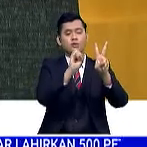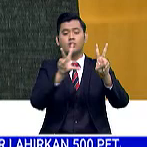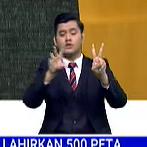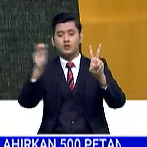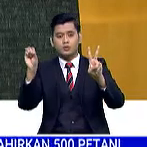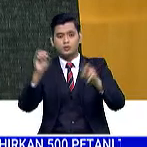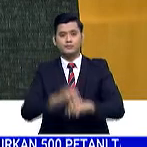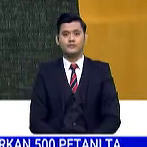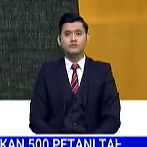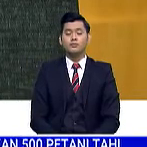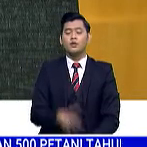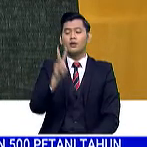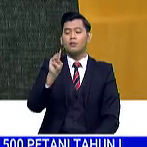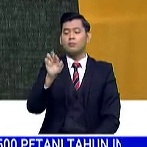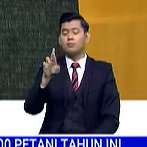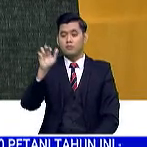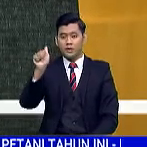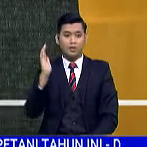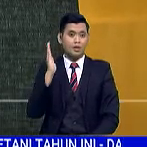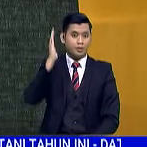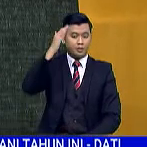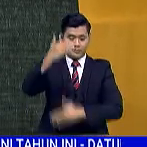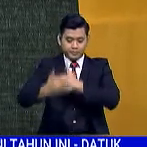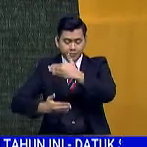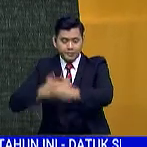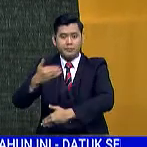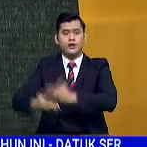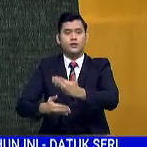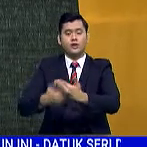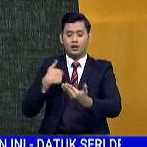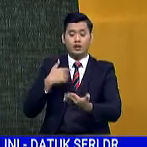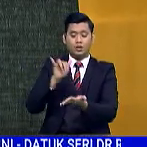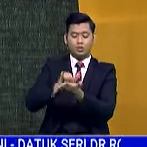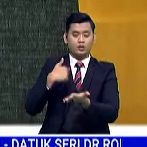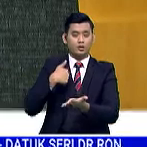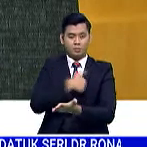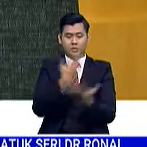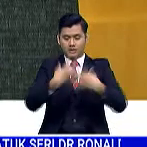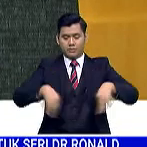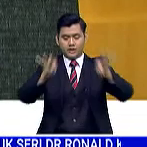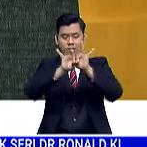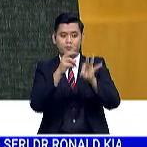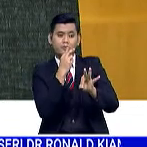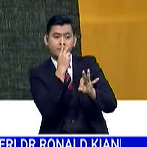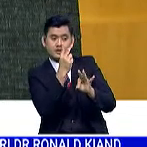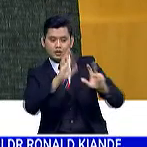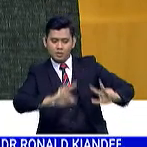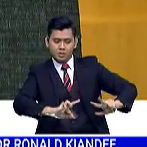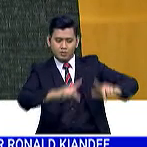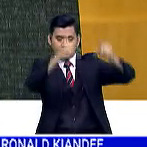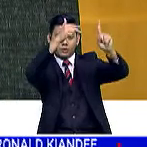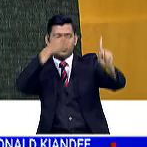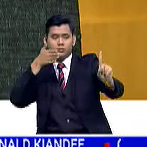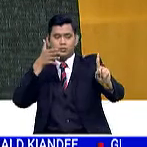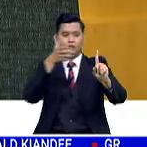Malah akan terus maju dan dapat sustain lagi. That is the main point kita lah untuk memastikan sustainability. Dan dalam tempoh